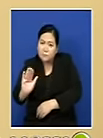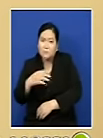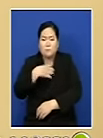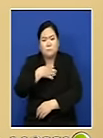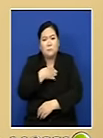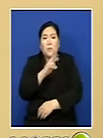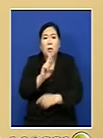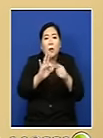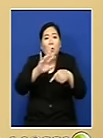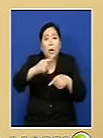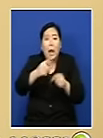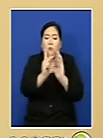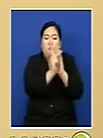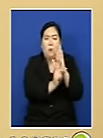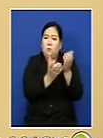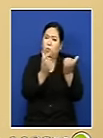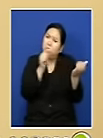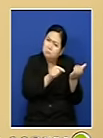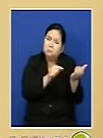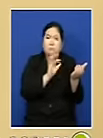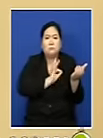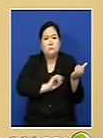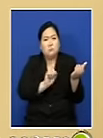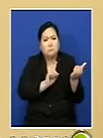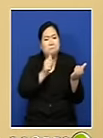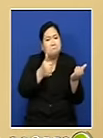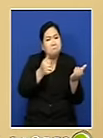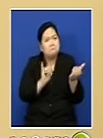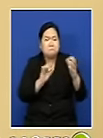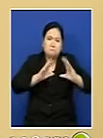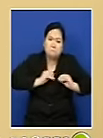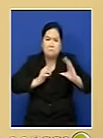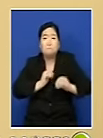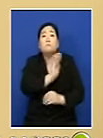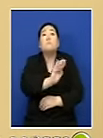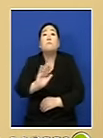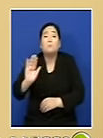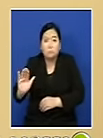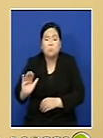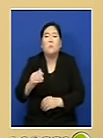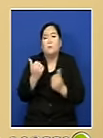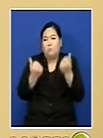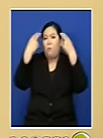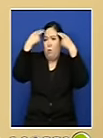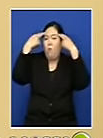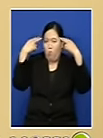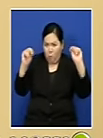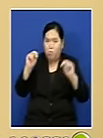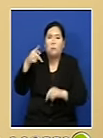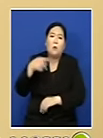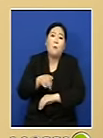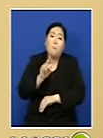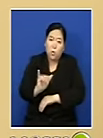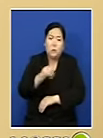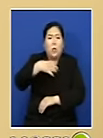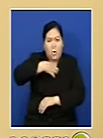างวันที่29กรกฎาคมถึง4สิงหาคมนี้นี่เป็นไปตามนโยบายที่พลเอกประยุทธ์จันทร์โอชานายกรัฐมนตรีอย